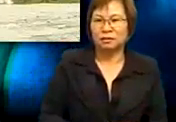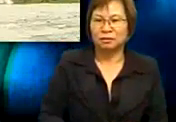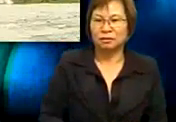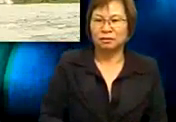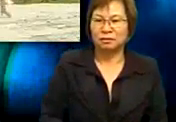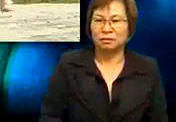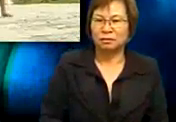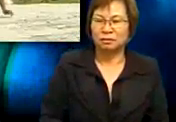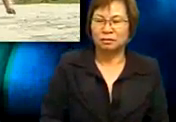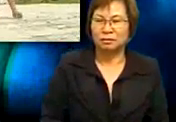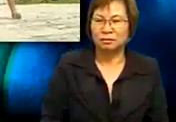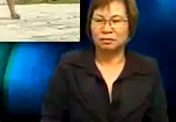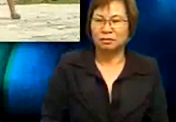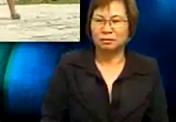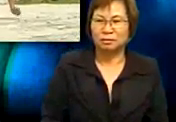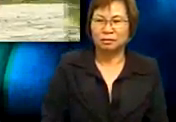dah.